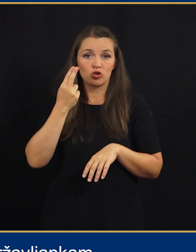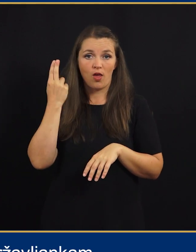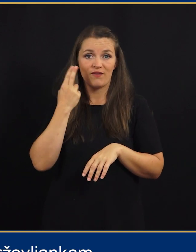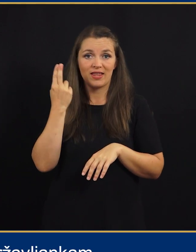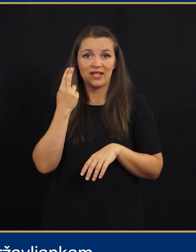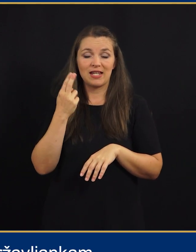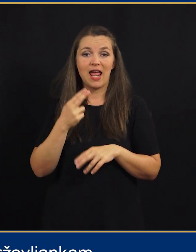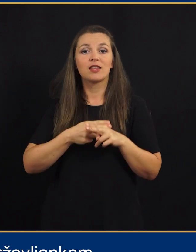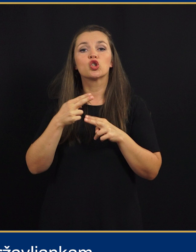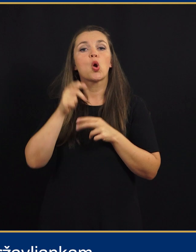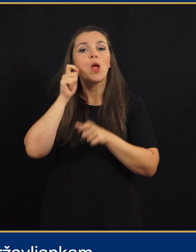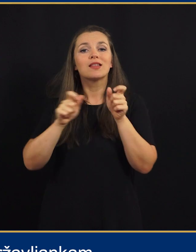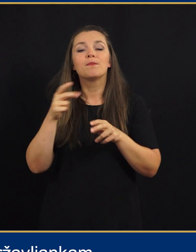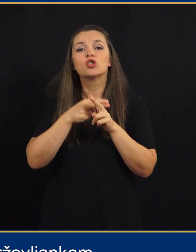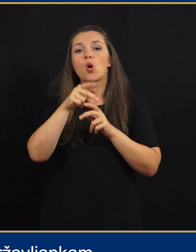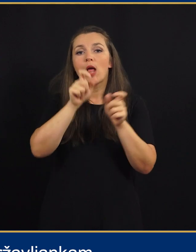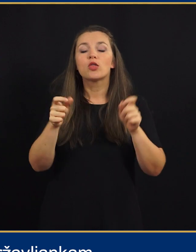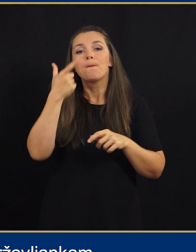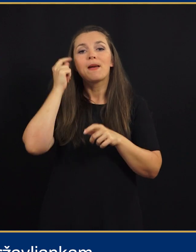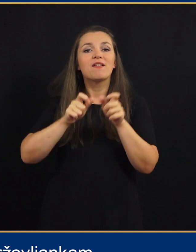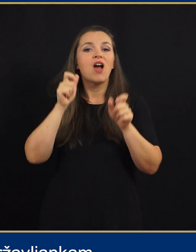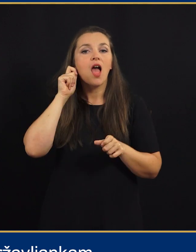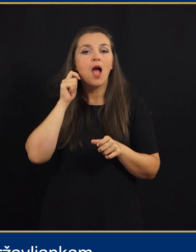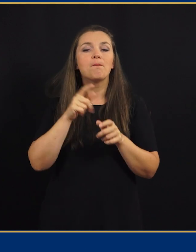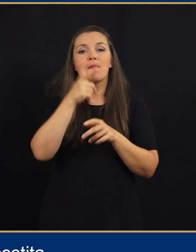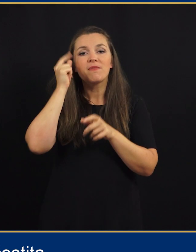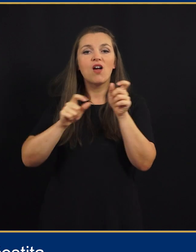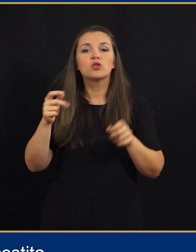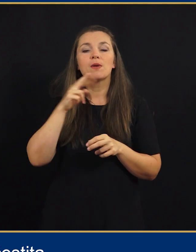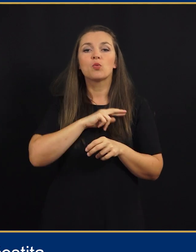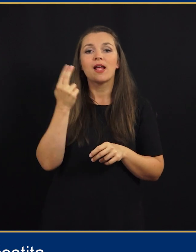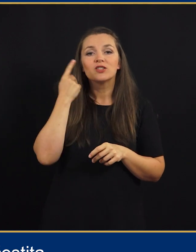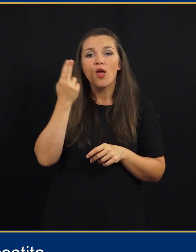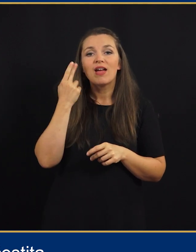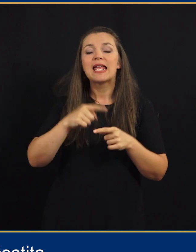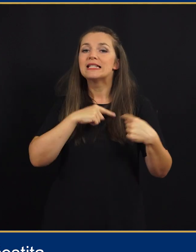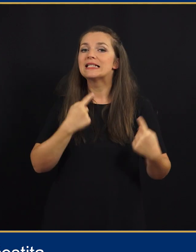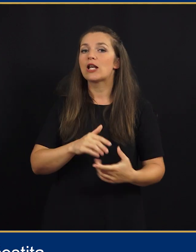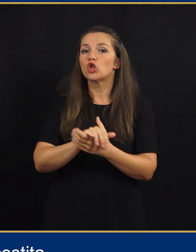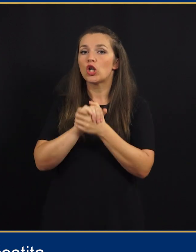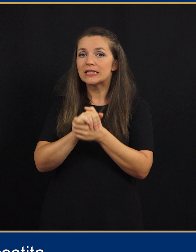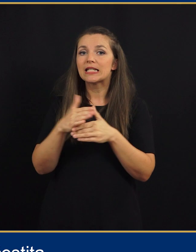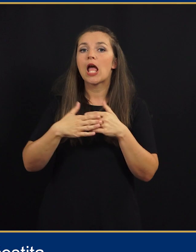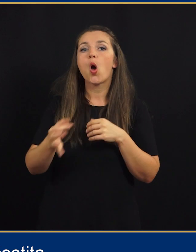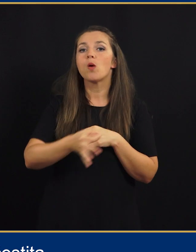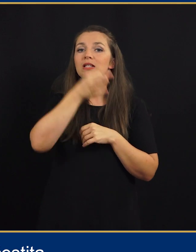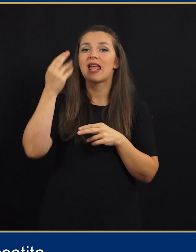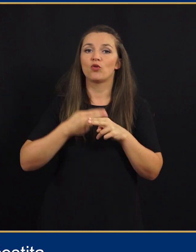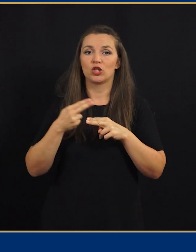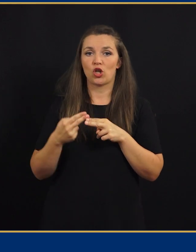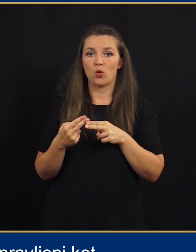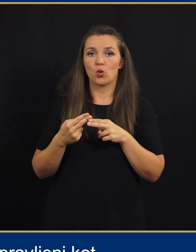Slovenije državljankam in državljanom, prebivalkam in prebivalcem Republike Slovenije iskreno čestita ob dnevu